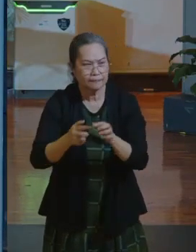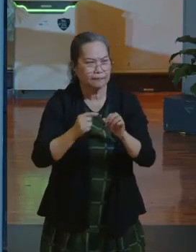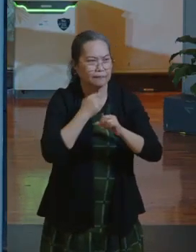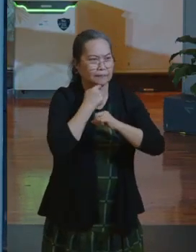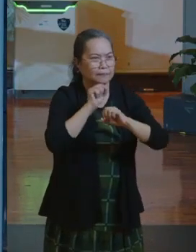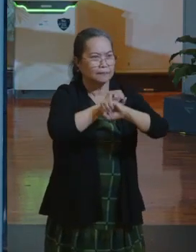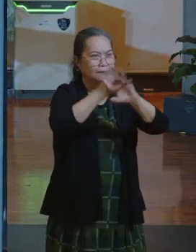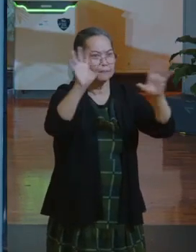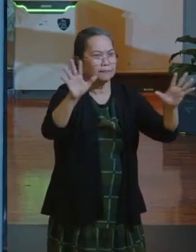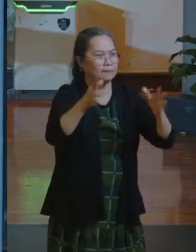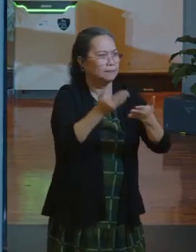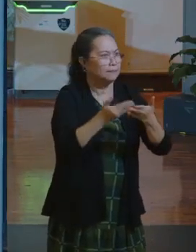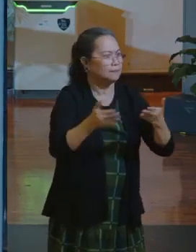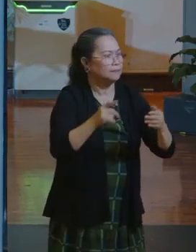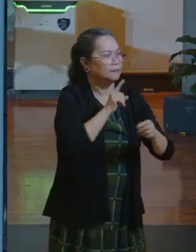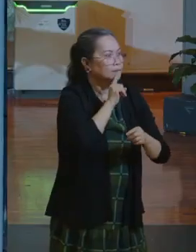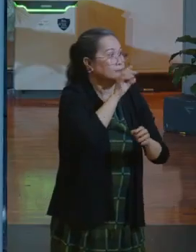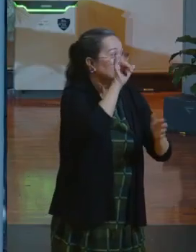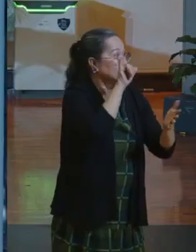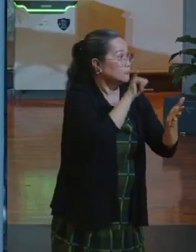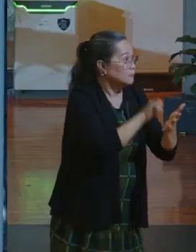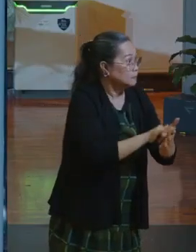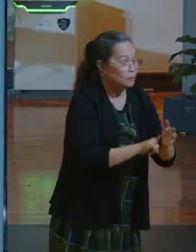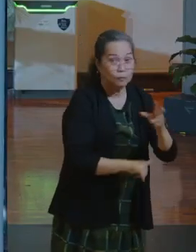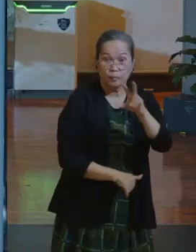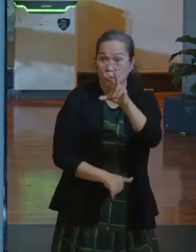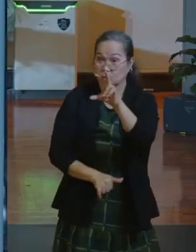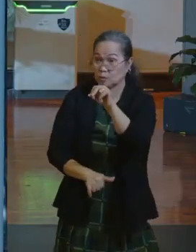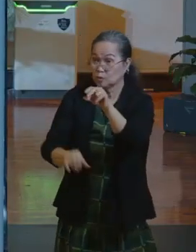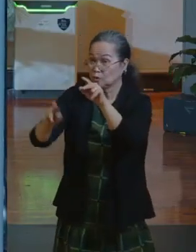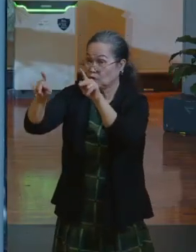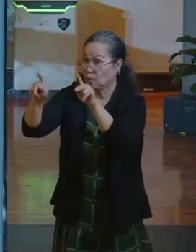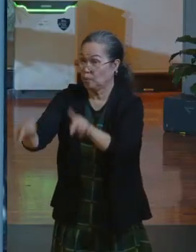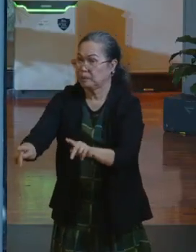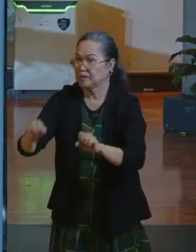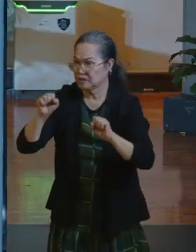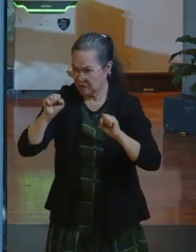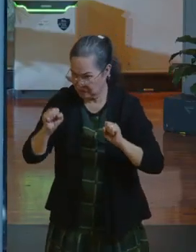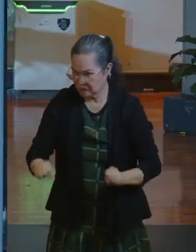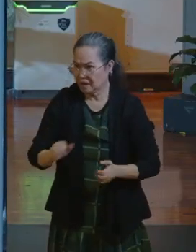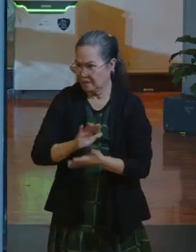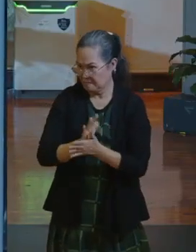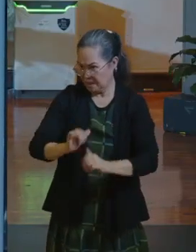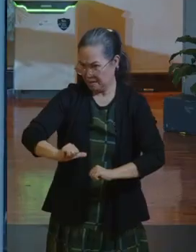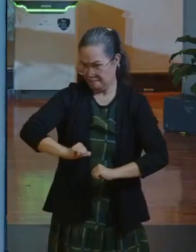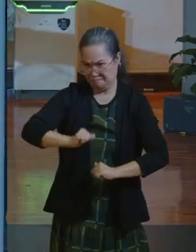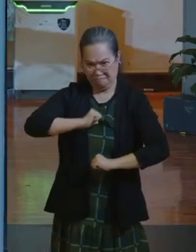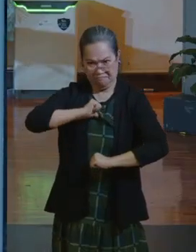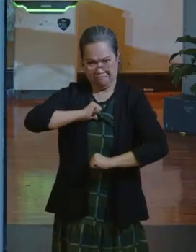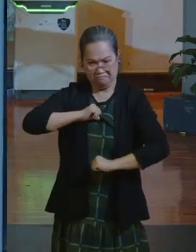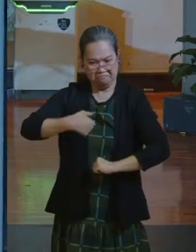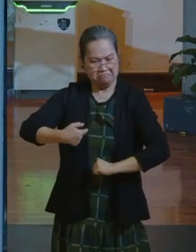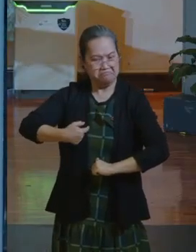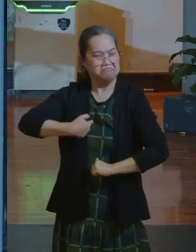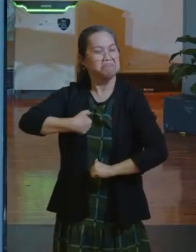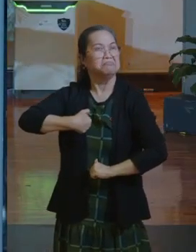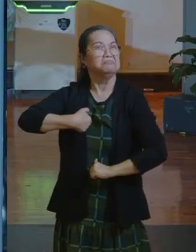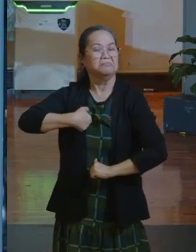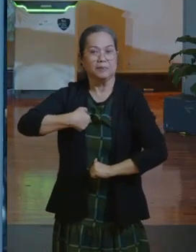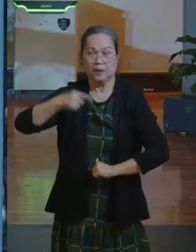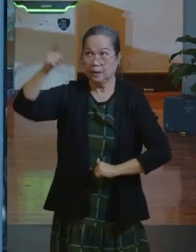that are, so that no human being might boast in the presence of